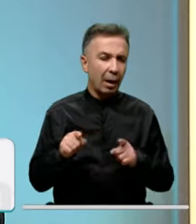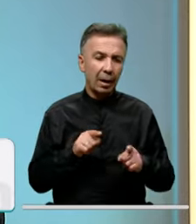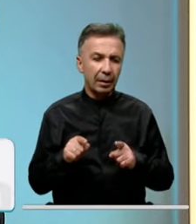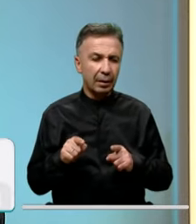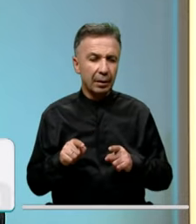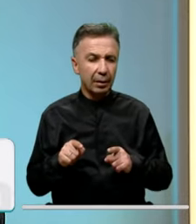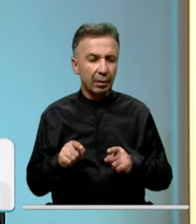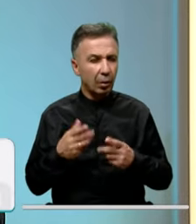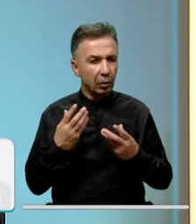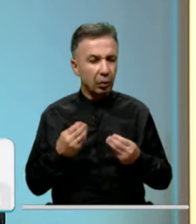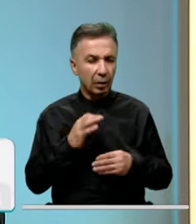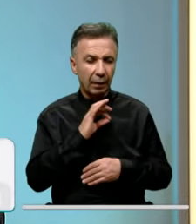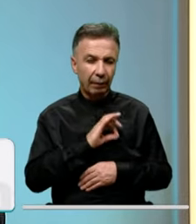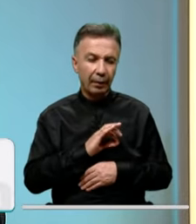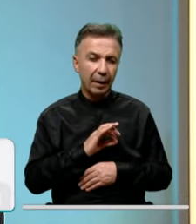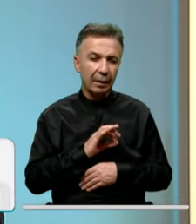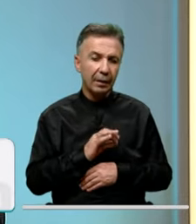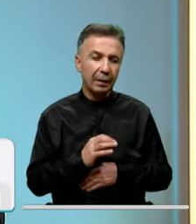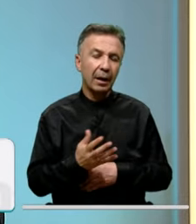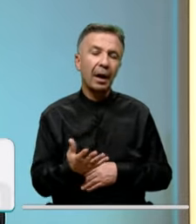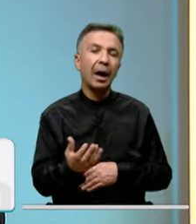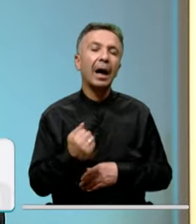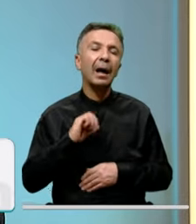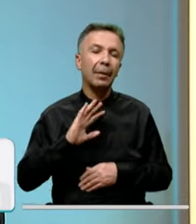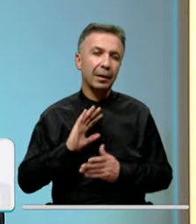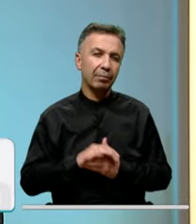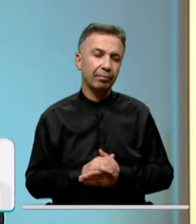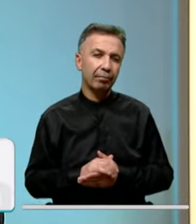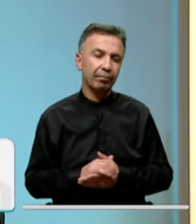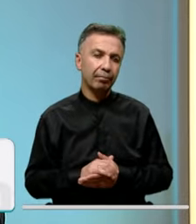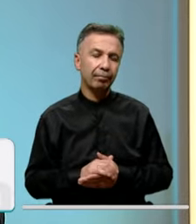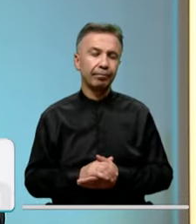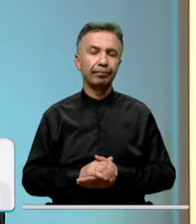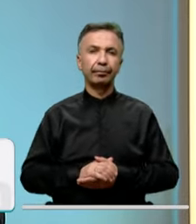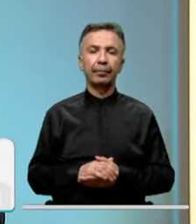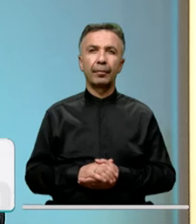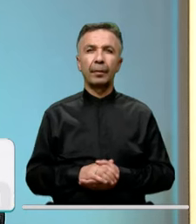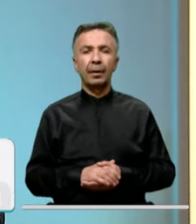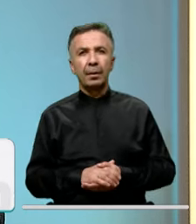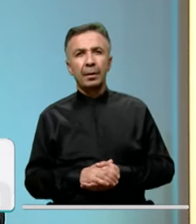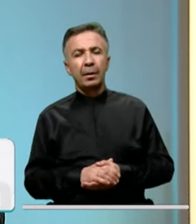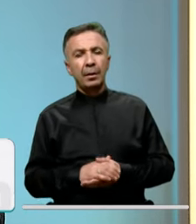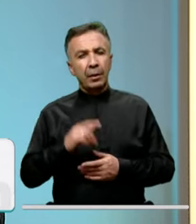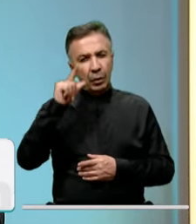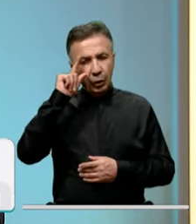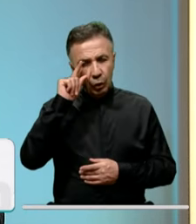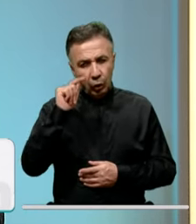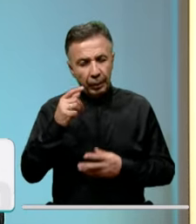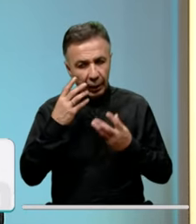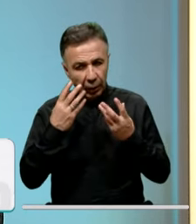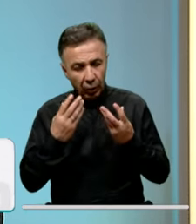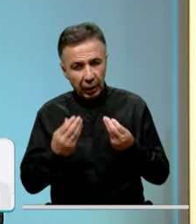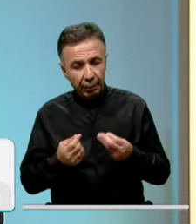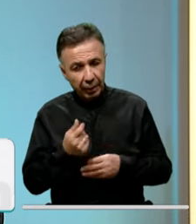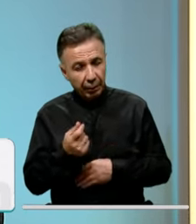olursa olsun yararlanmanız uygun değil. En basit ifadesiyle şüpheli bir